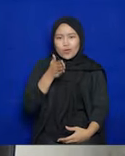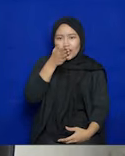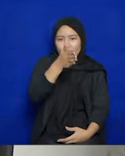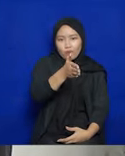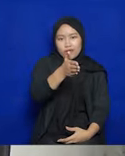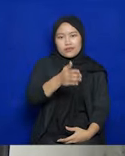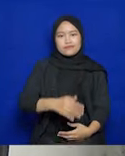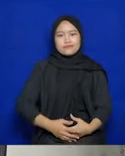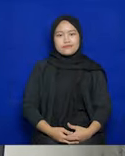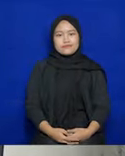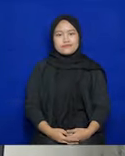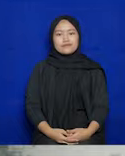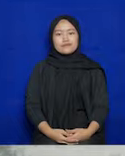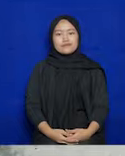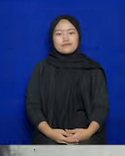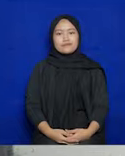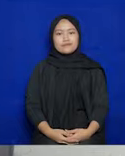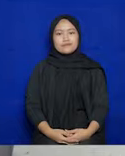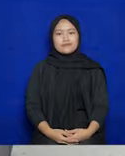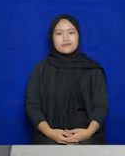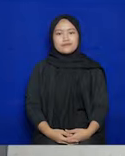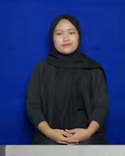OTW guys.